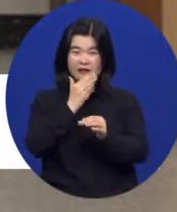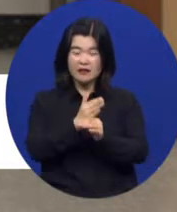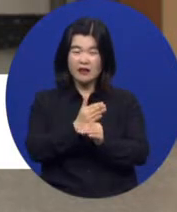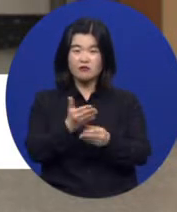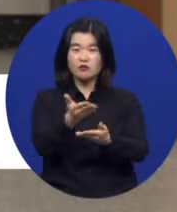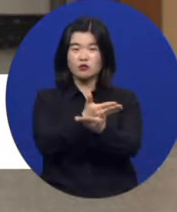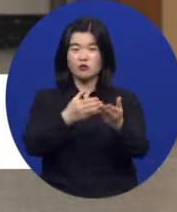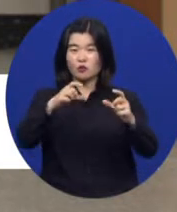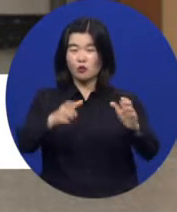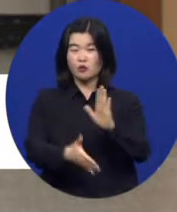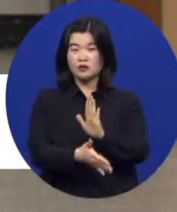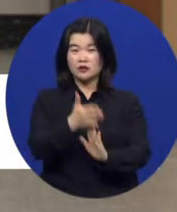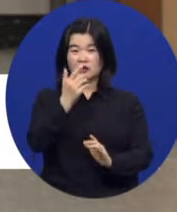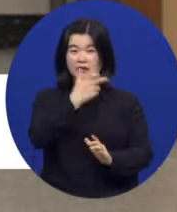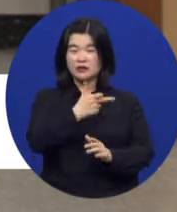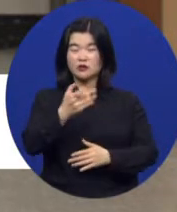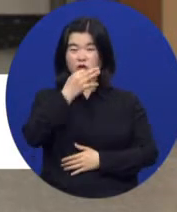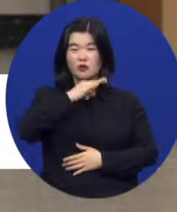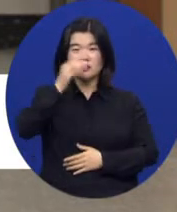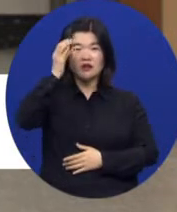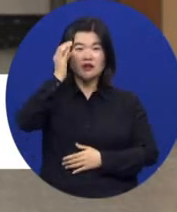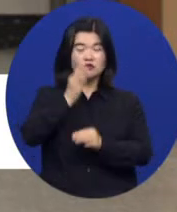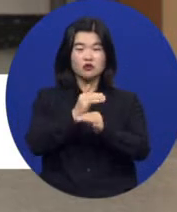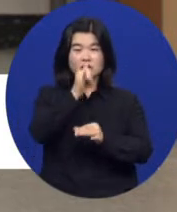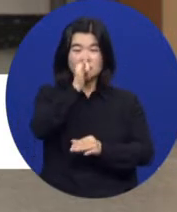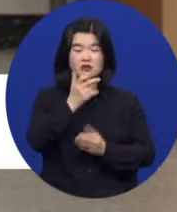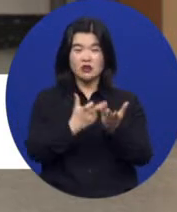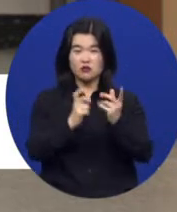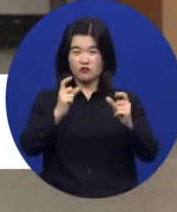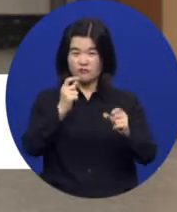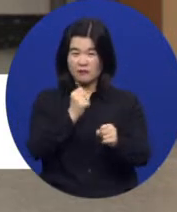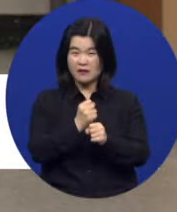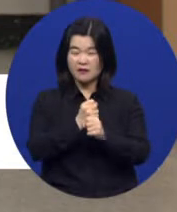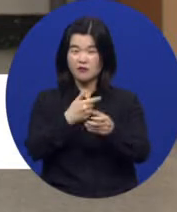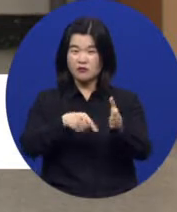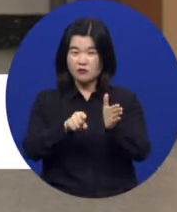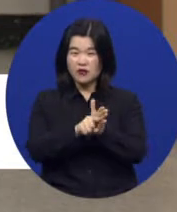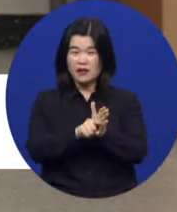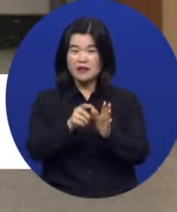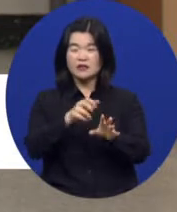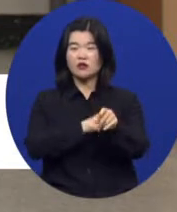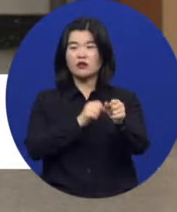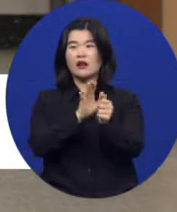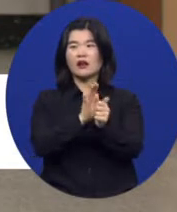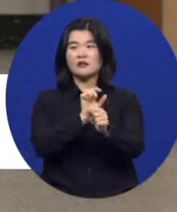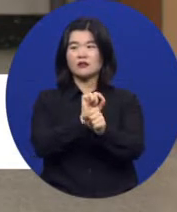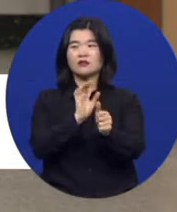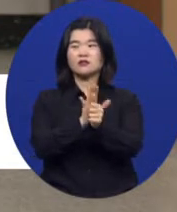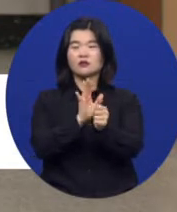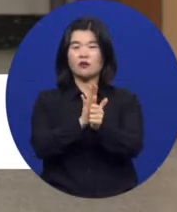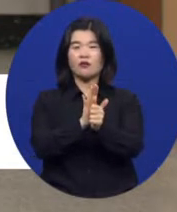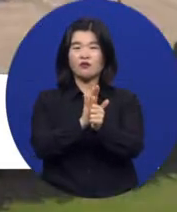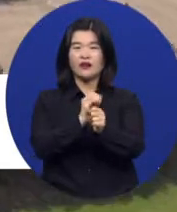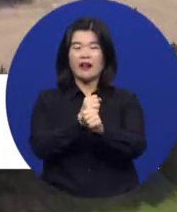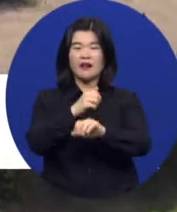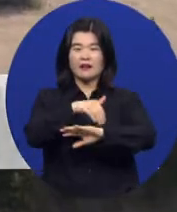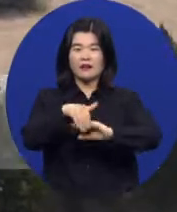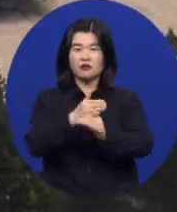도시로서 큰 효과가 있을 것을 기대합니다. 제주 정착을 위해서 적극적인 행정 지원을 편할